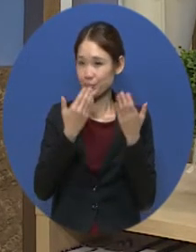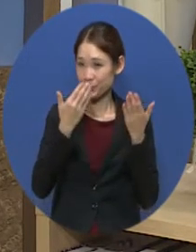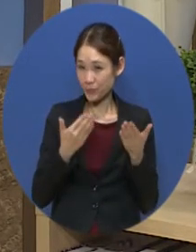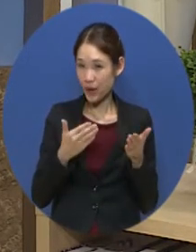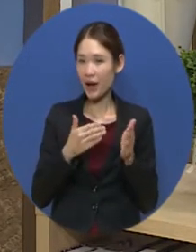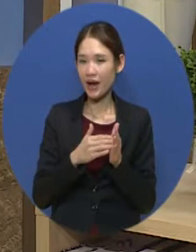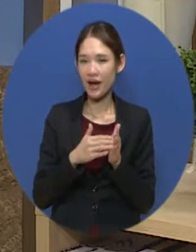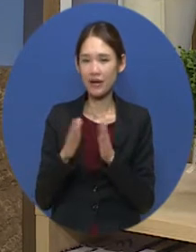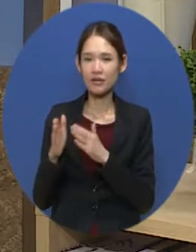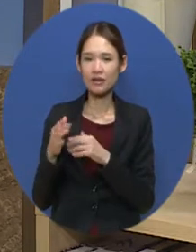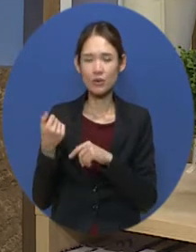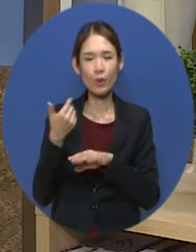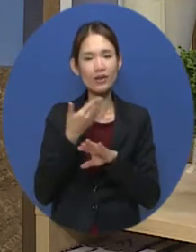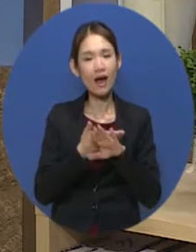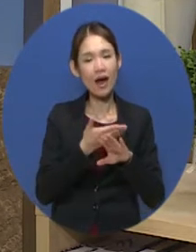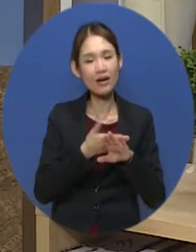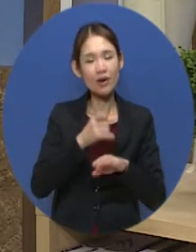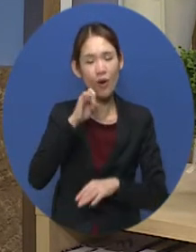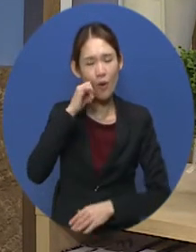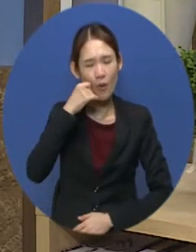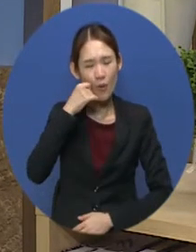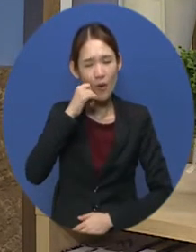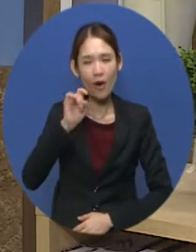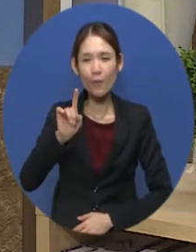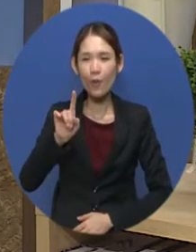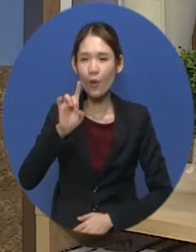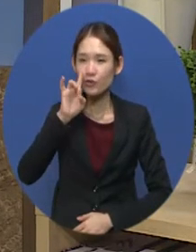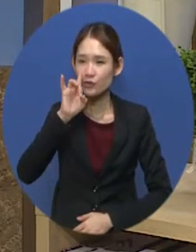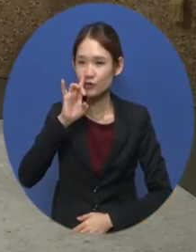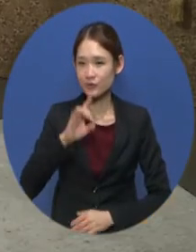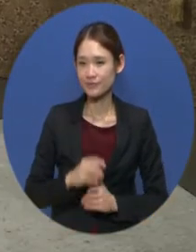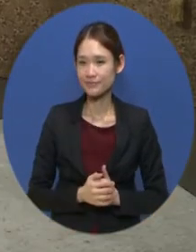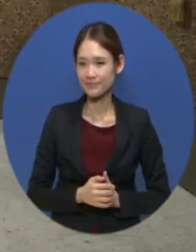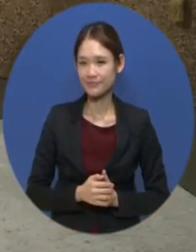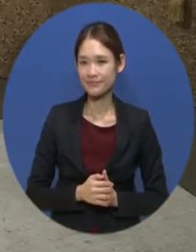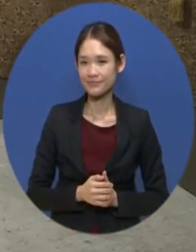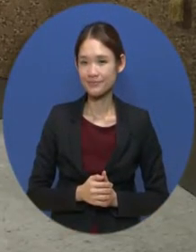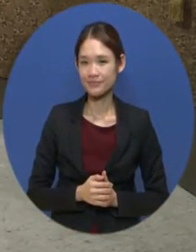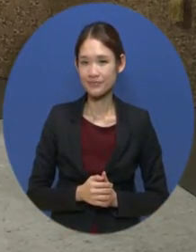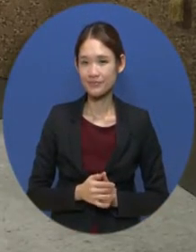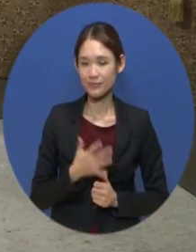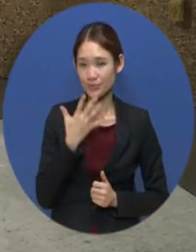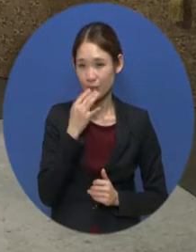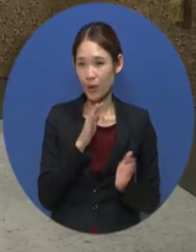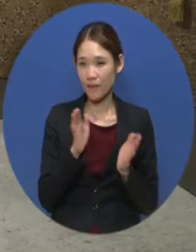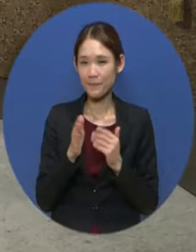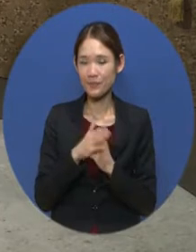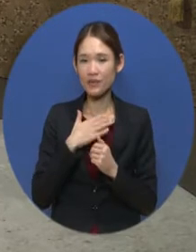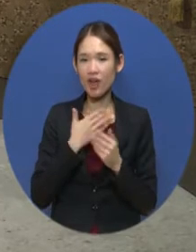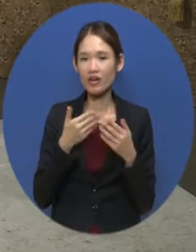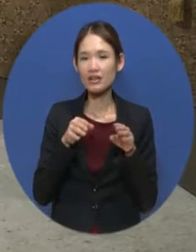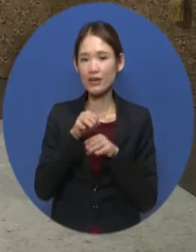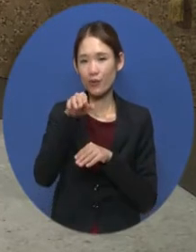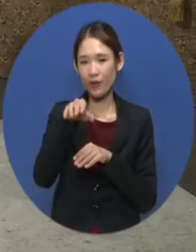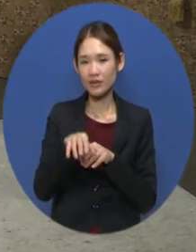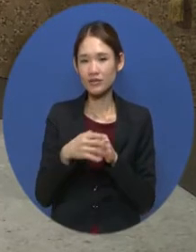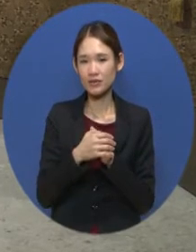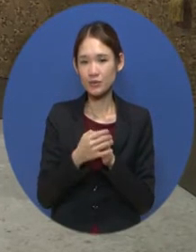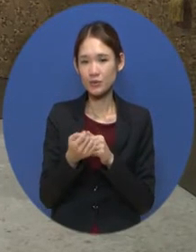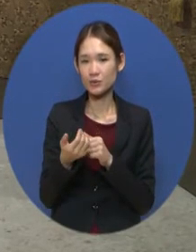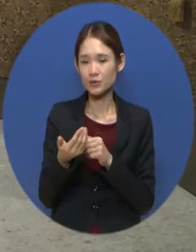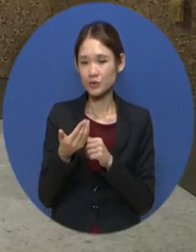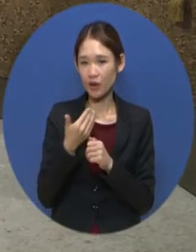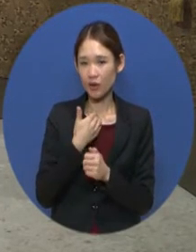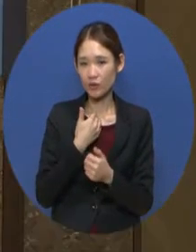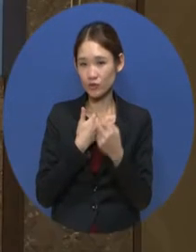해주셨는데 이 밖에 또 어려운 점이 있으신지 궁금합니다. 물론입니다. 그러니까 저희